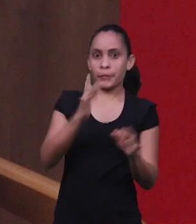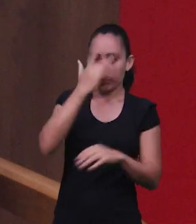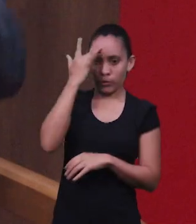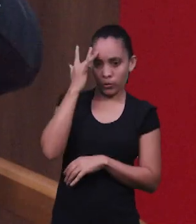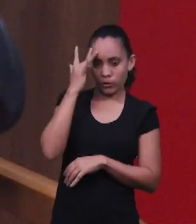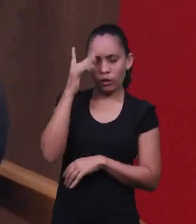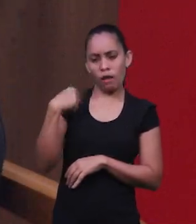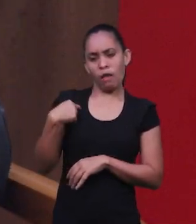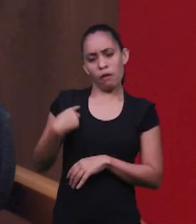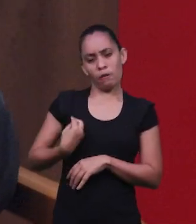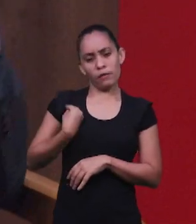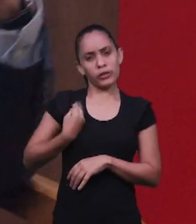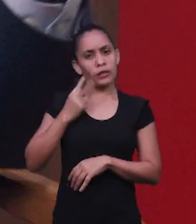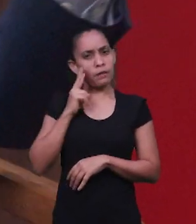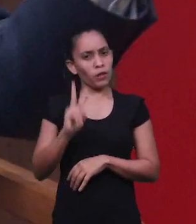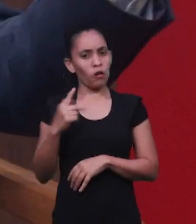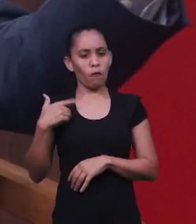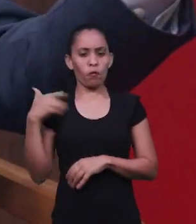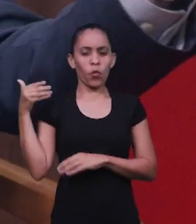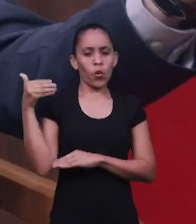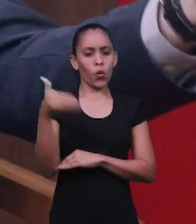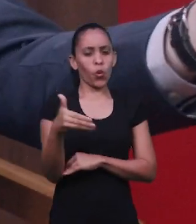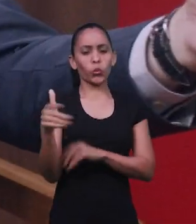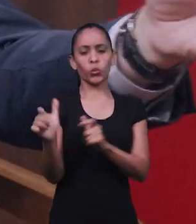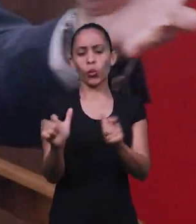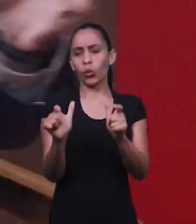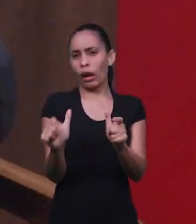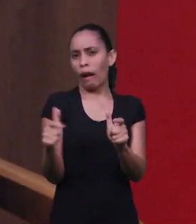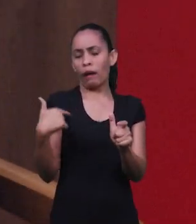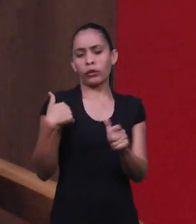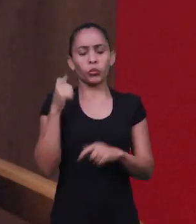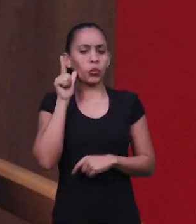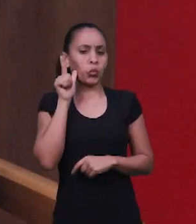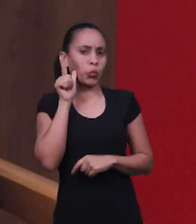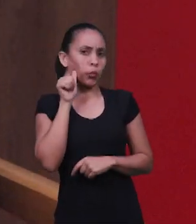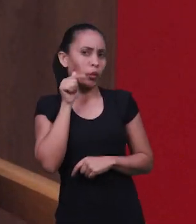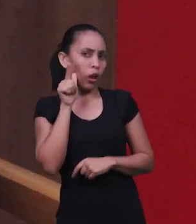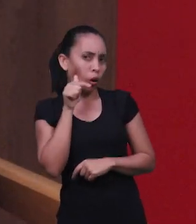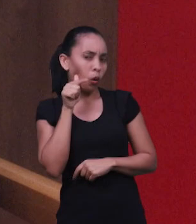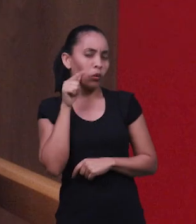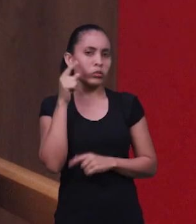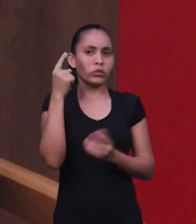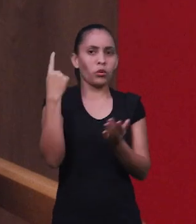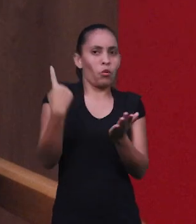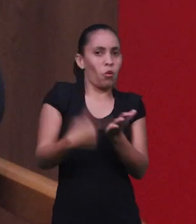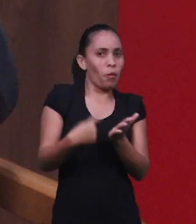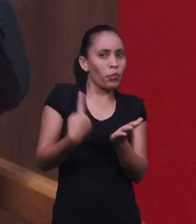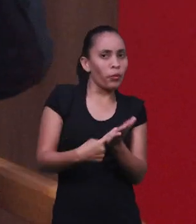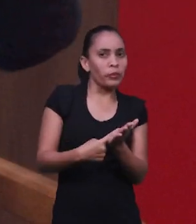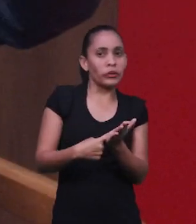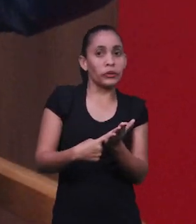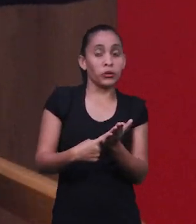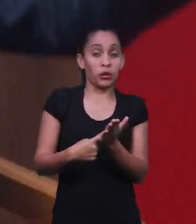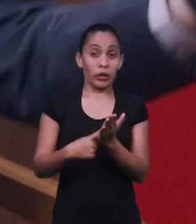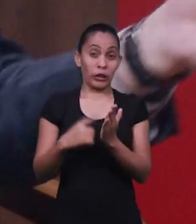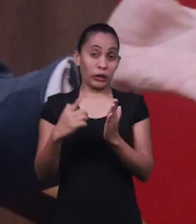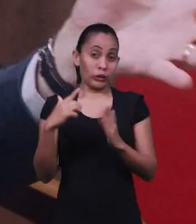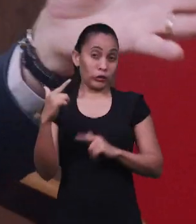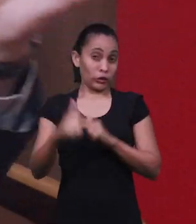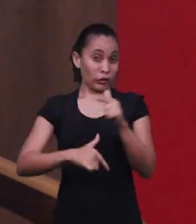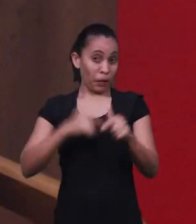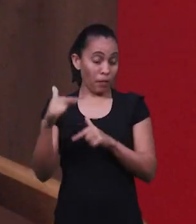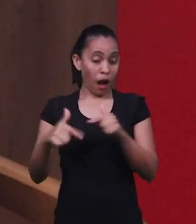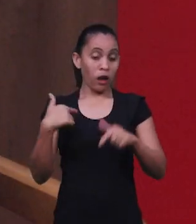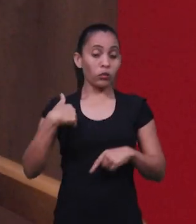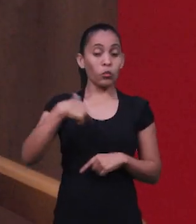Donc, alors, de cette manière, cela est très commun. On va dans un endroit, dans un magasin, dans un engagement de